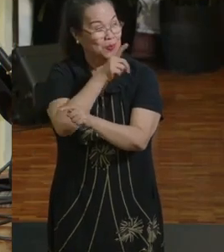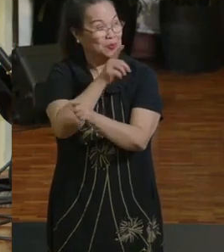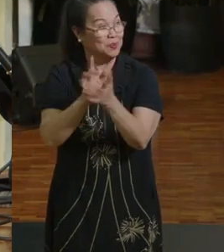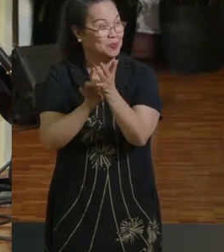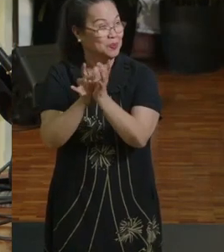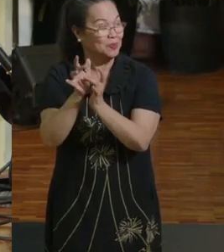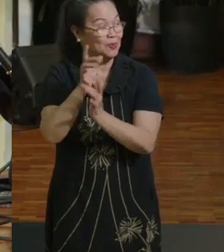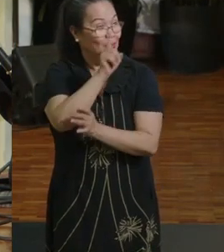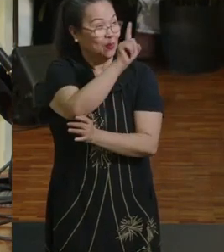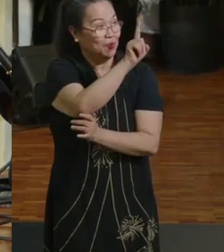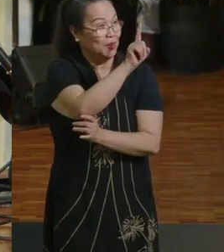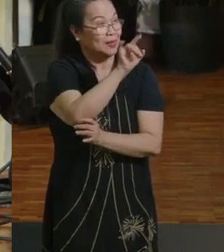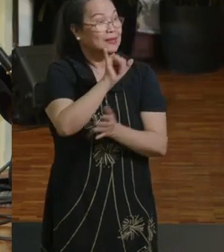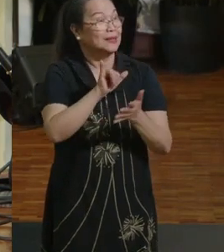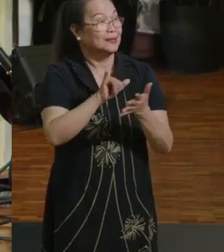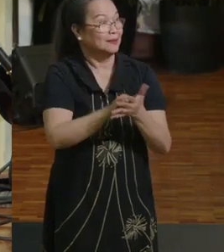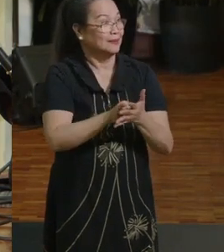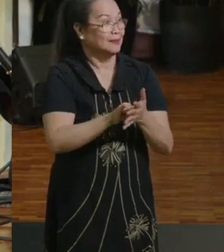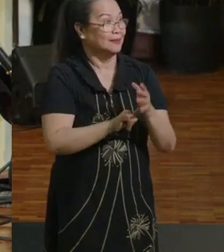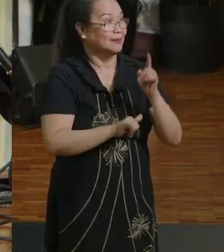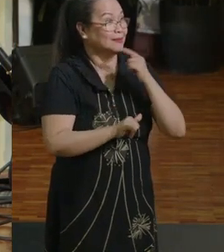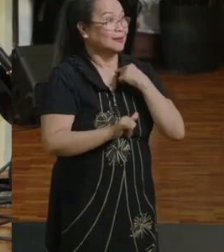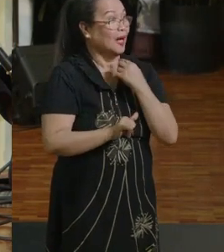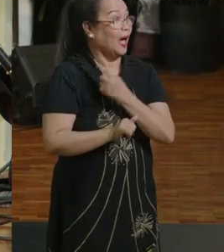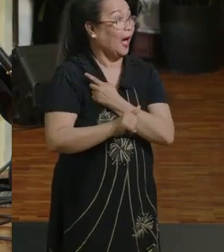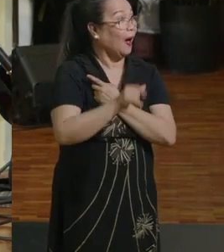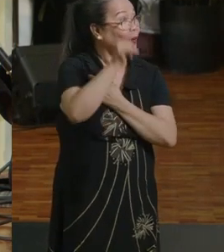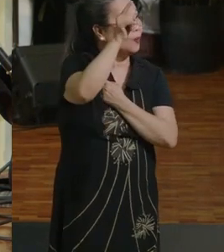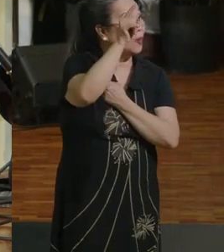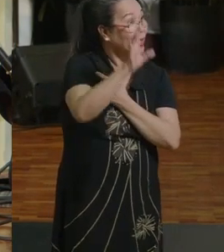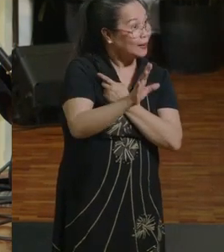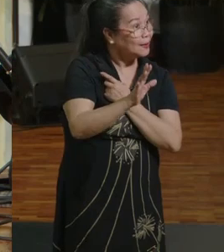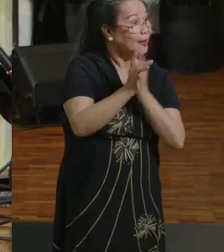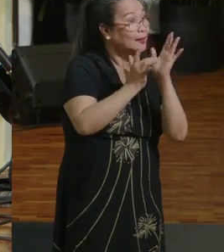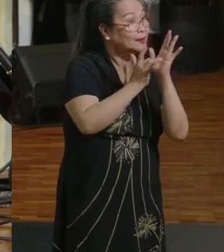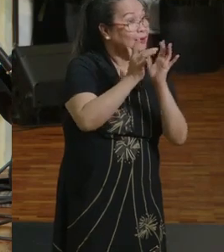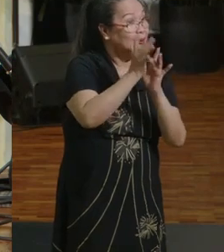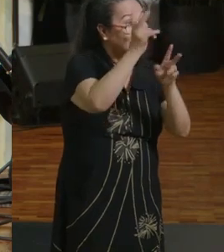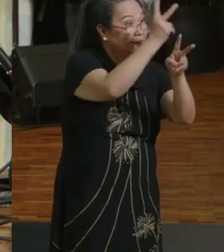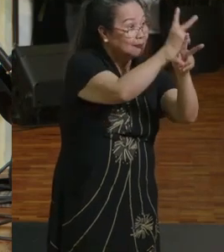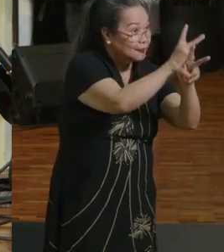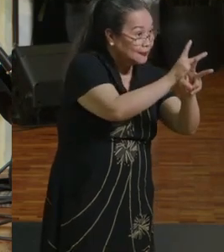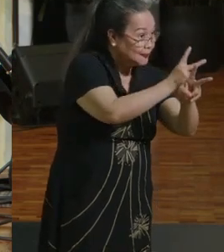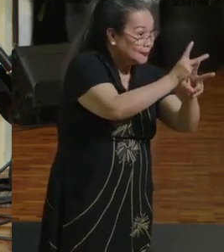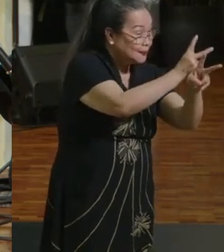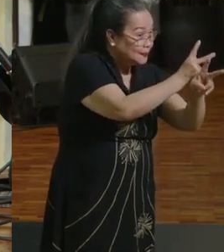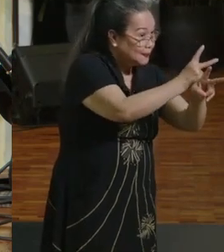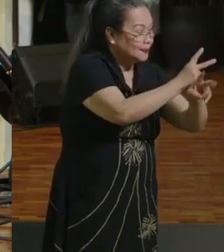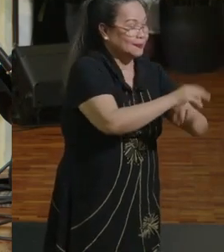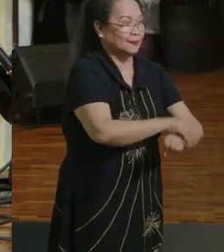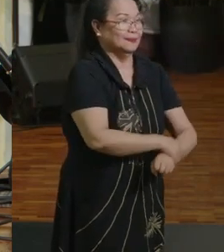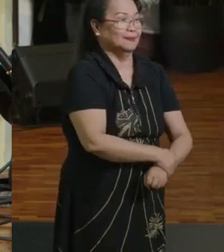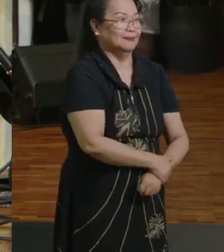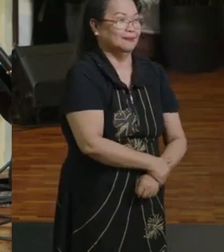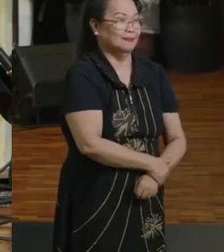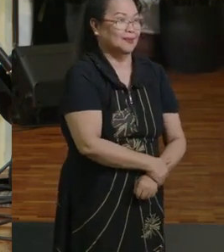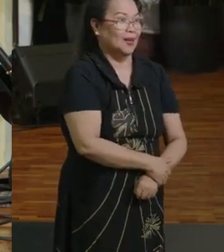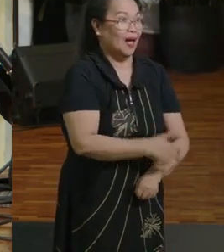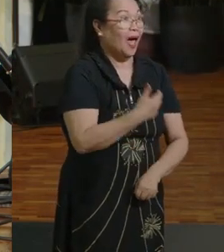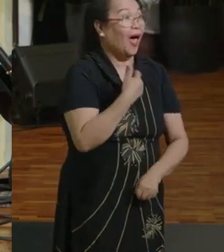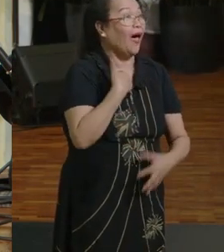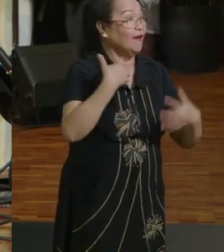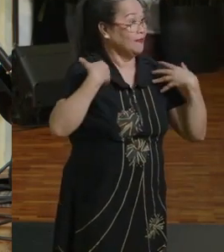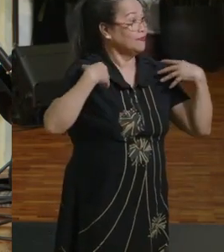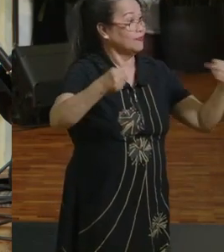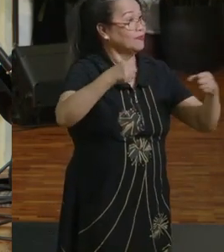clue natin is that yung ating Panginoon sa kanyang paglingap sa mga babae, there were those who were healed